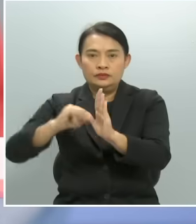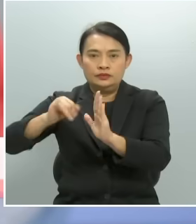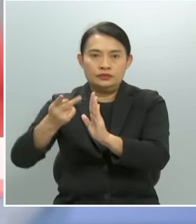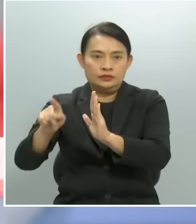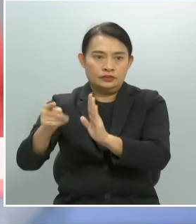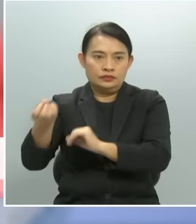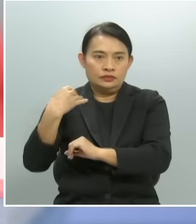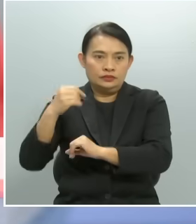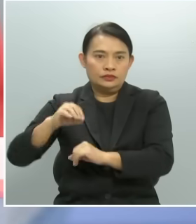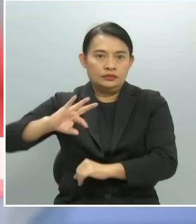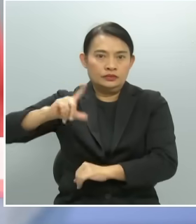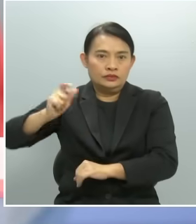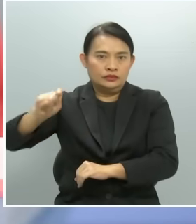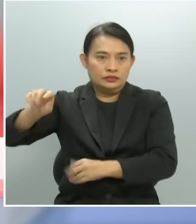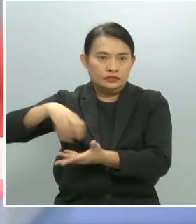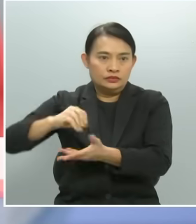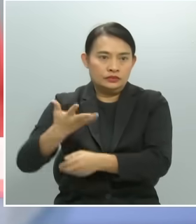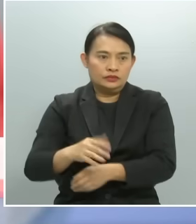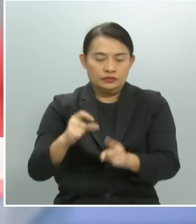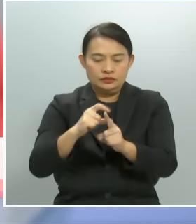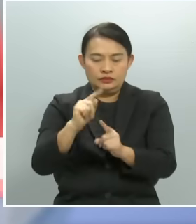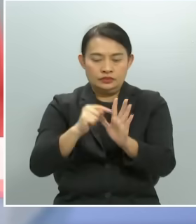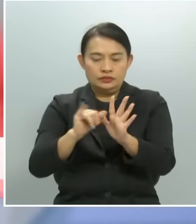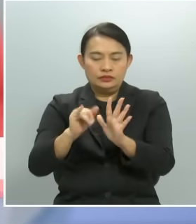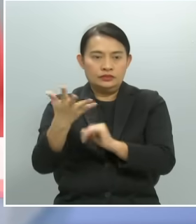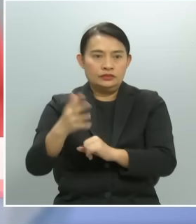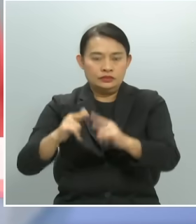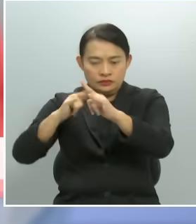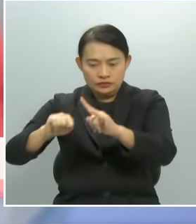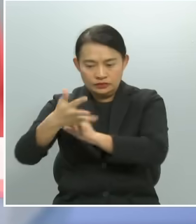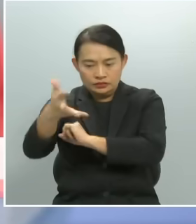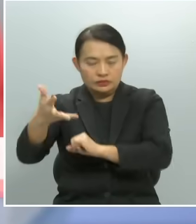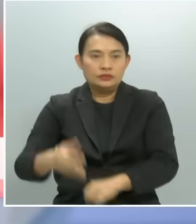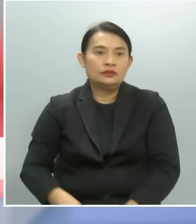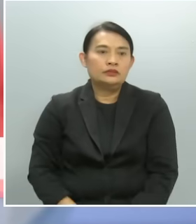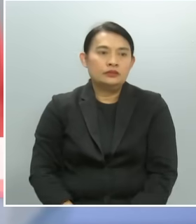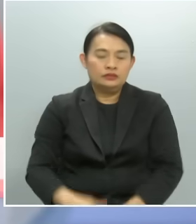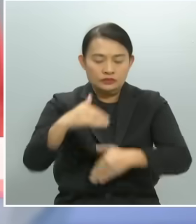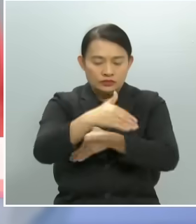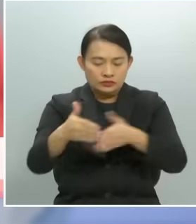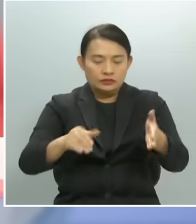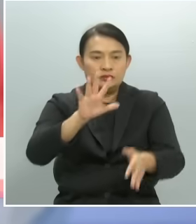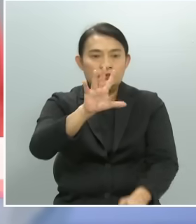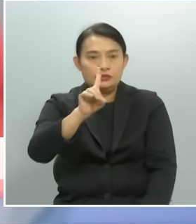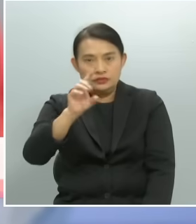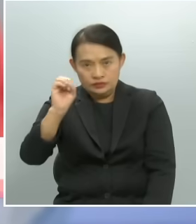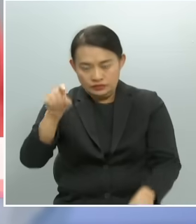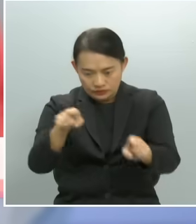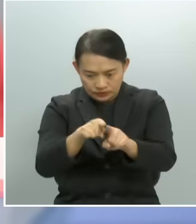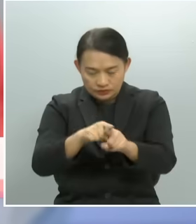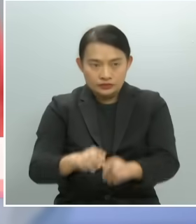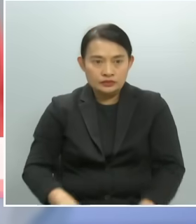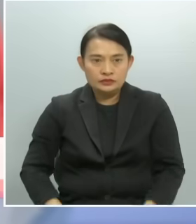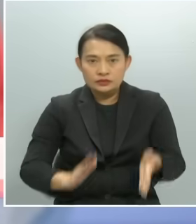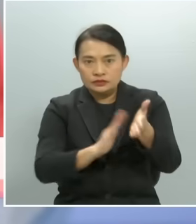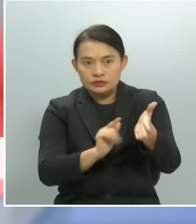ไม่มีเขียนว่าตายไม่มีมีศาลพระภูมิยังไม่มีแต่เป็นห้อง 510คือเหมือนกันมีรอยเท้าไหมคะ